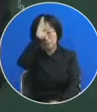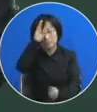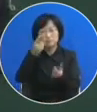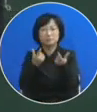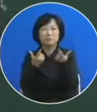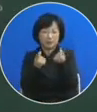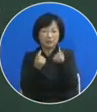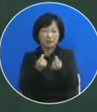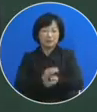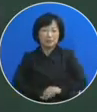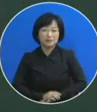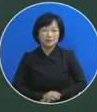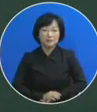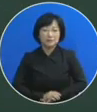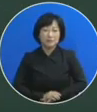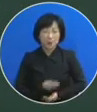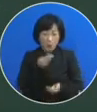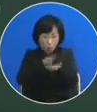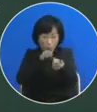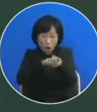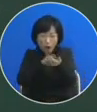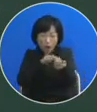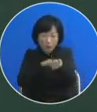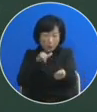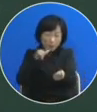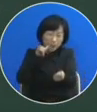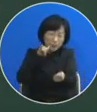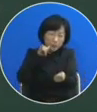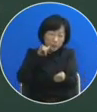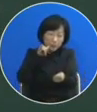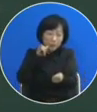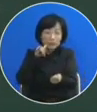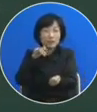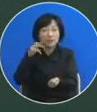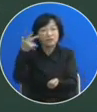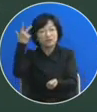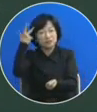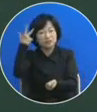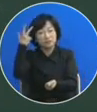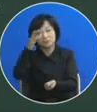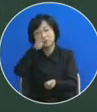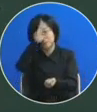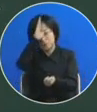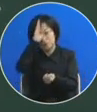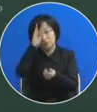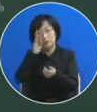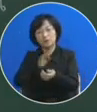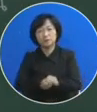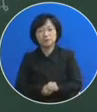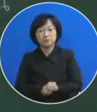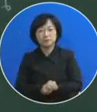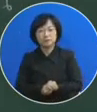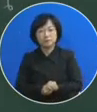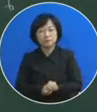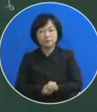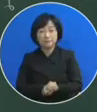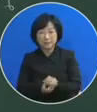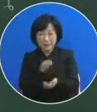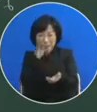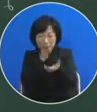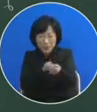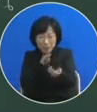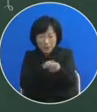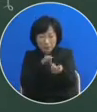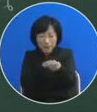even drug abuse that's mental illness. 도박 다 정신병입니다. Gambling that's all mental illness. 누가 하투치기 한번 안 해봤겠어요? Then